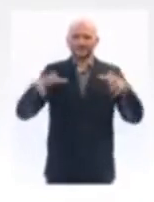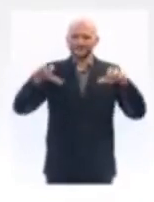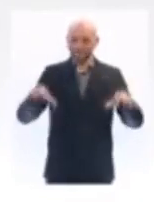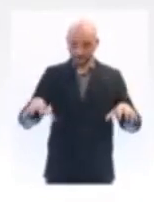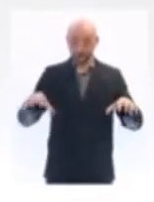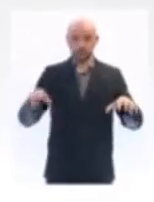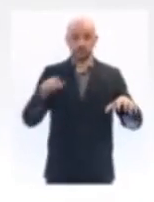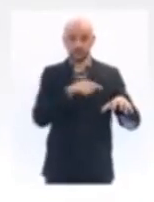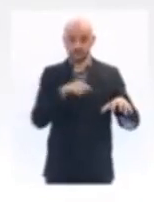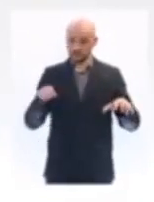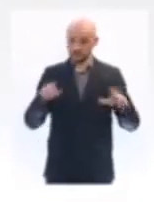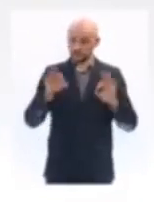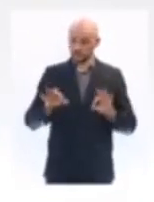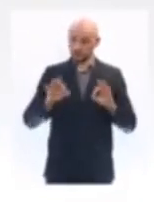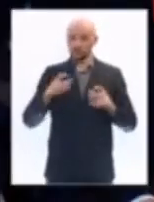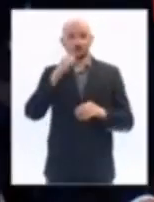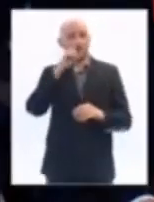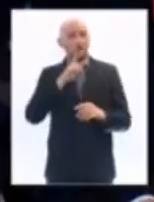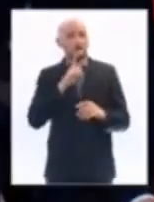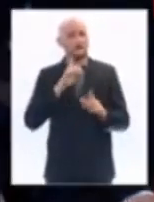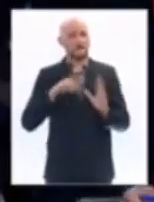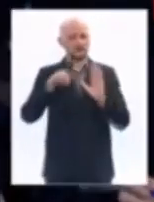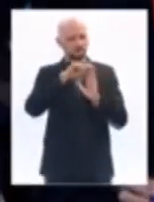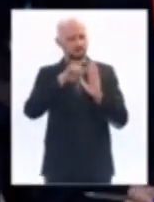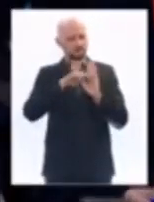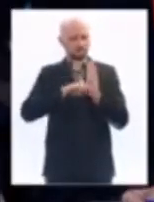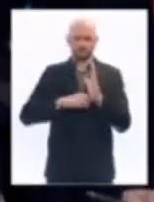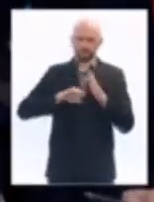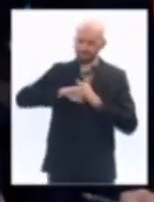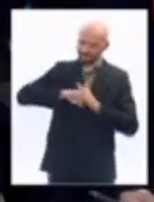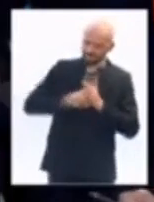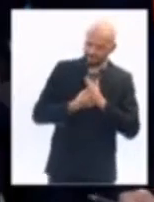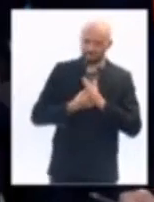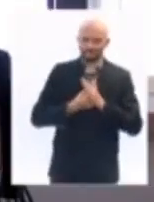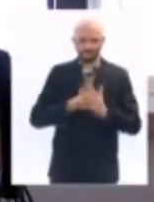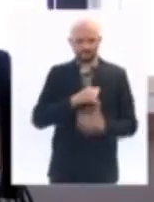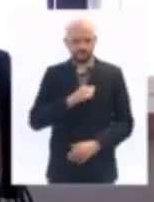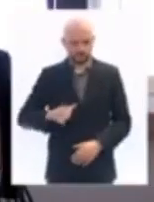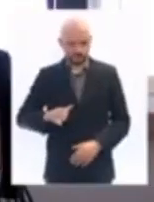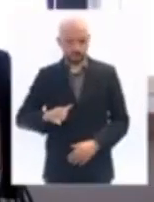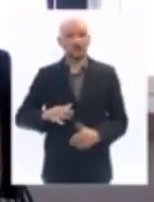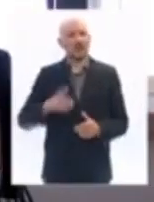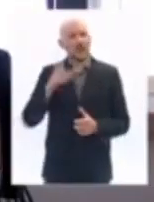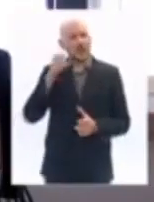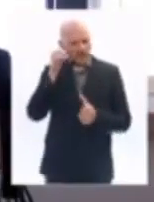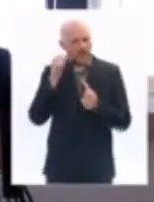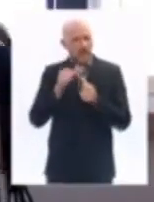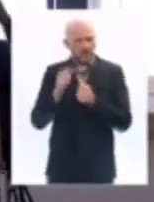une question sur l'économie et la relance, monsieur le ministre.